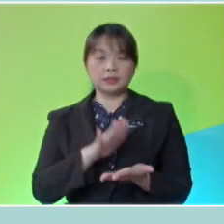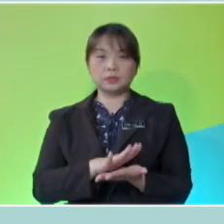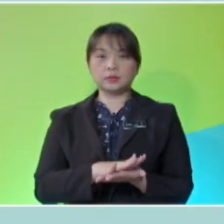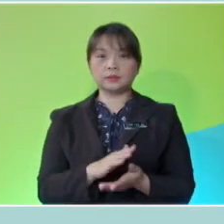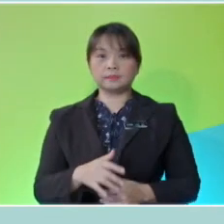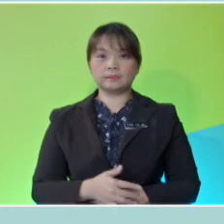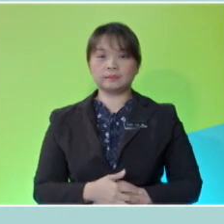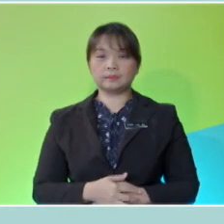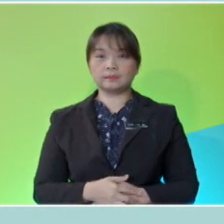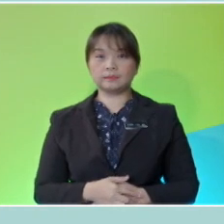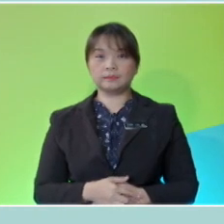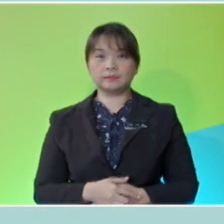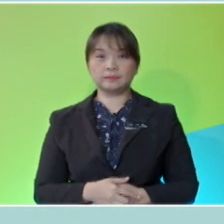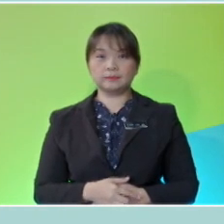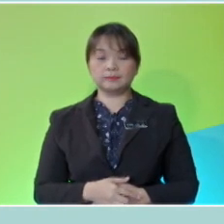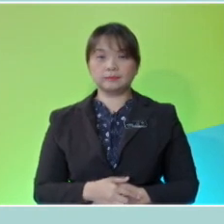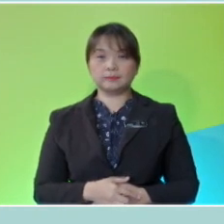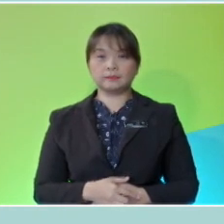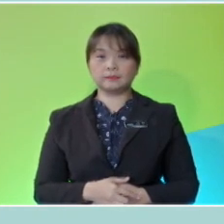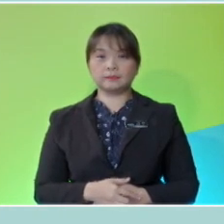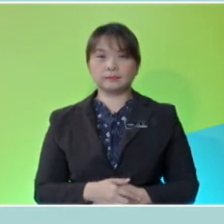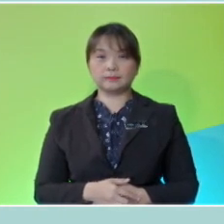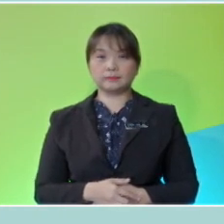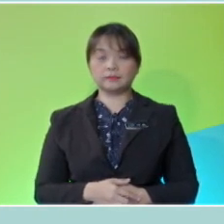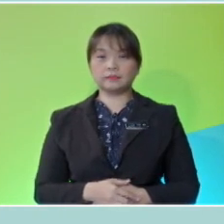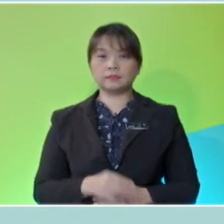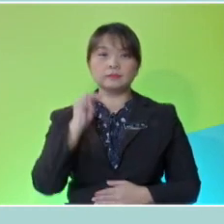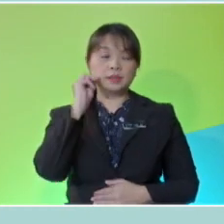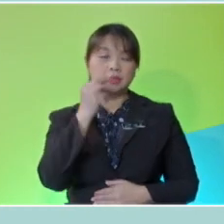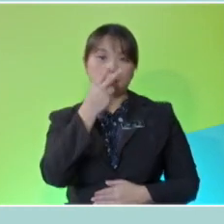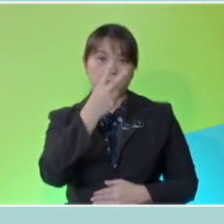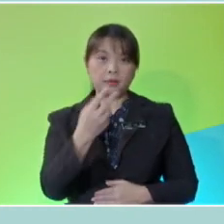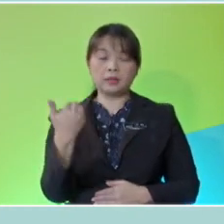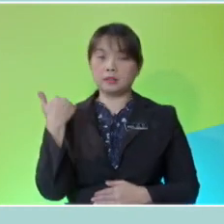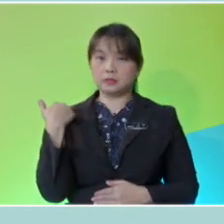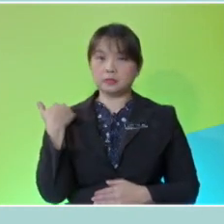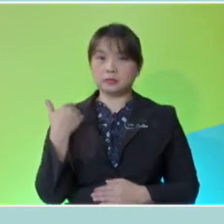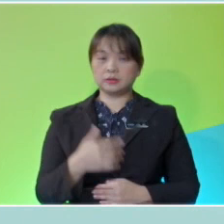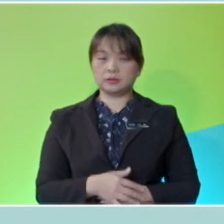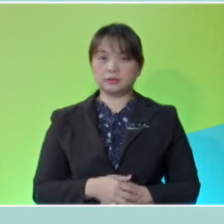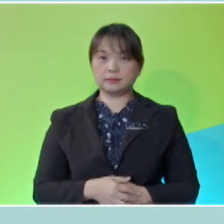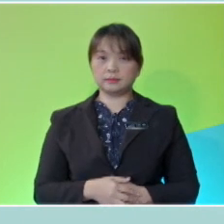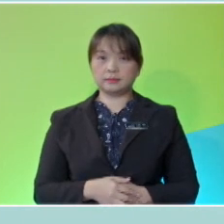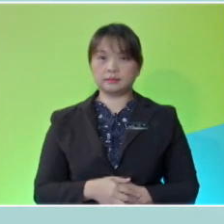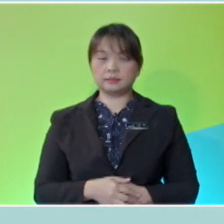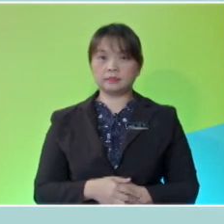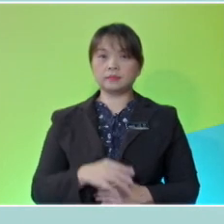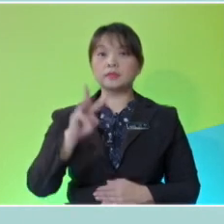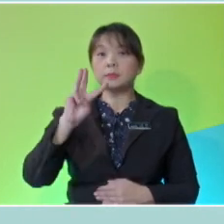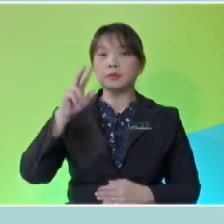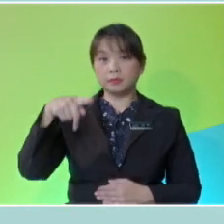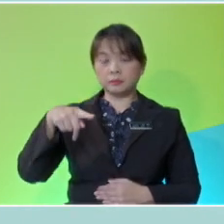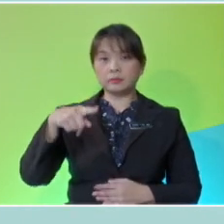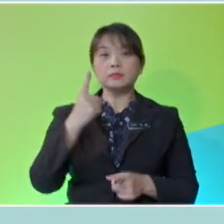kalau sudah dapat di sekolah saya nampak ada kalau seikat tenda Yupi itu betul